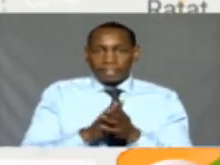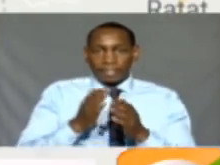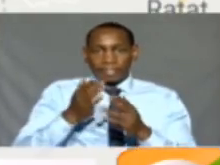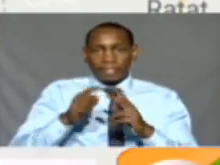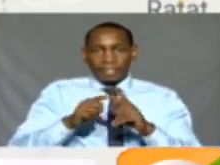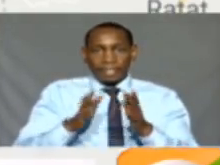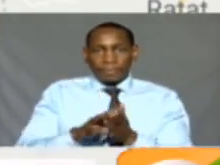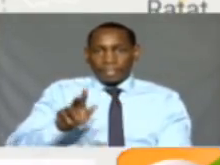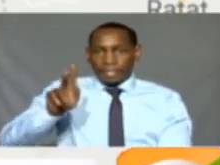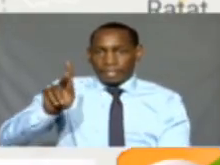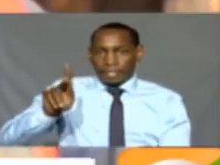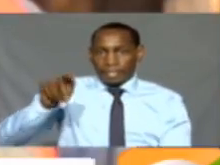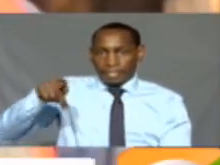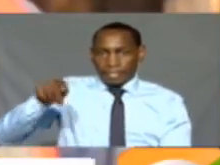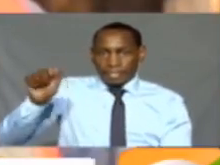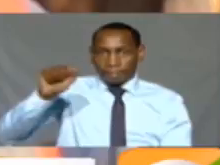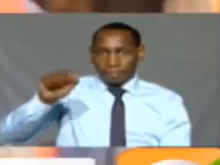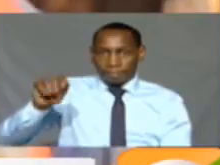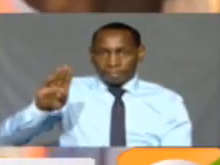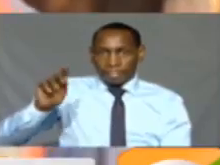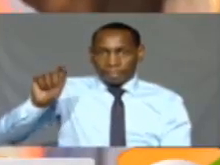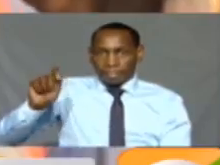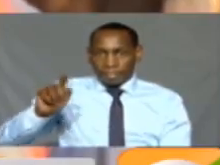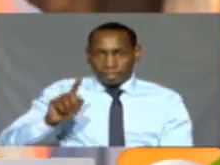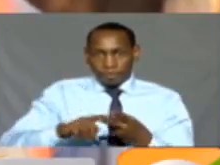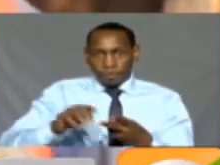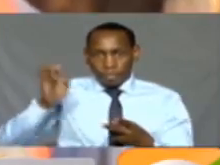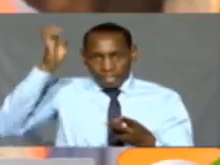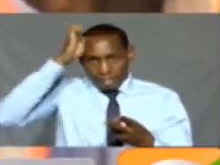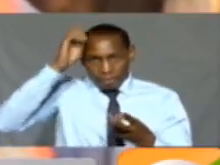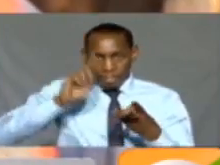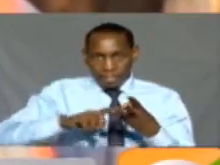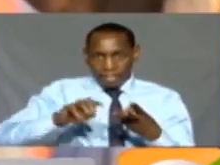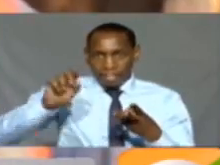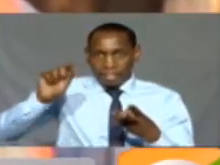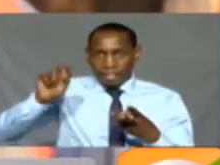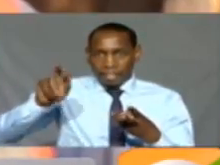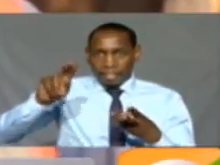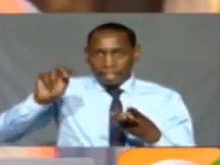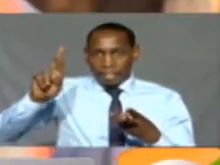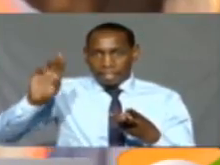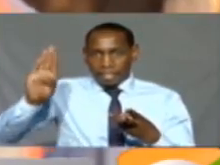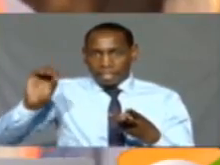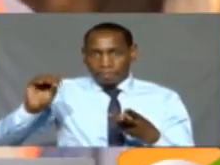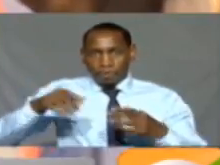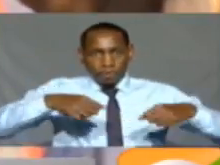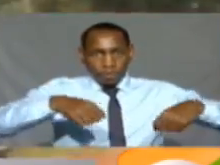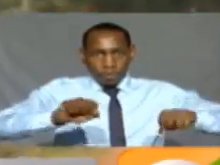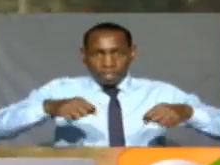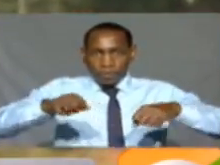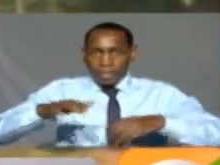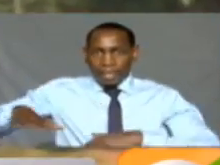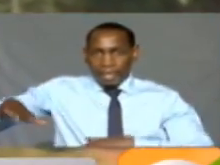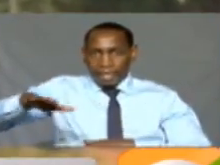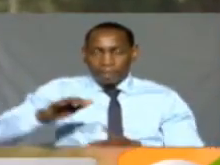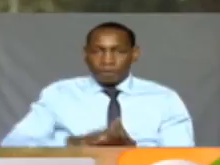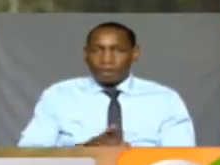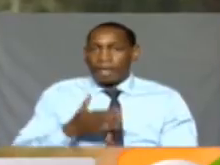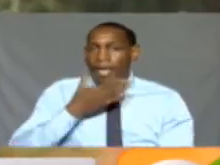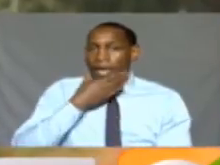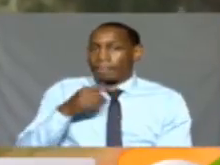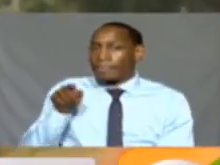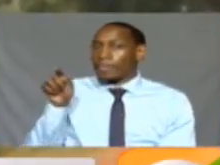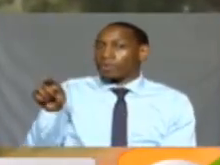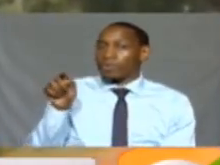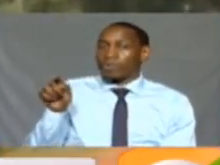Kapsabet, Eldoret hapa, hapa Tarubo, na kusunguka hapa karibu karibu. Huyu mzee John